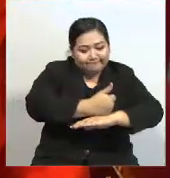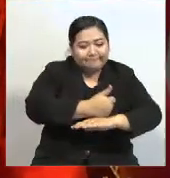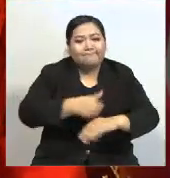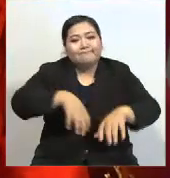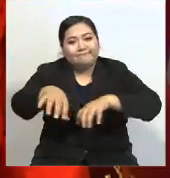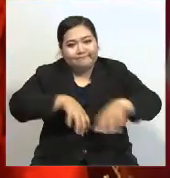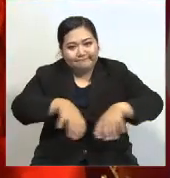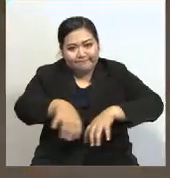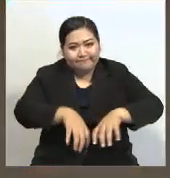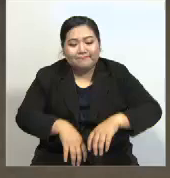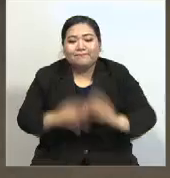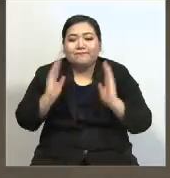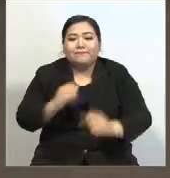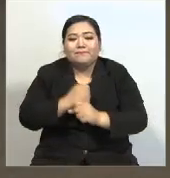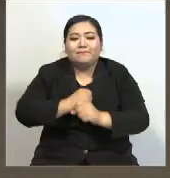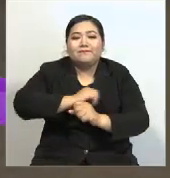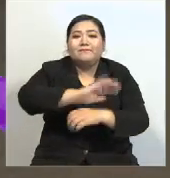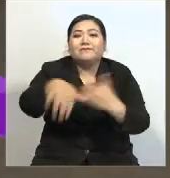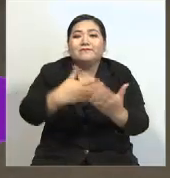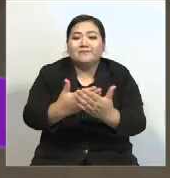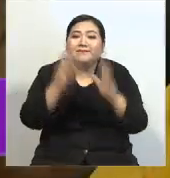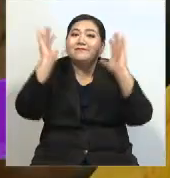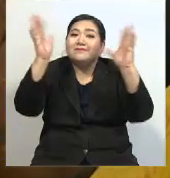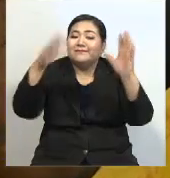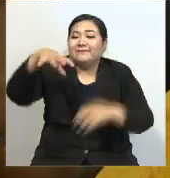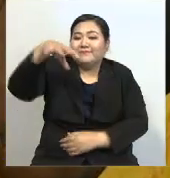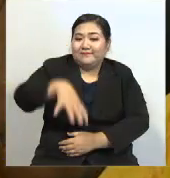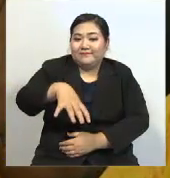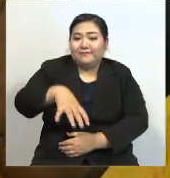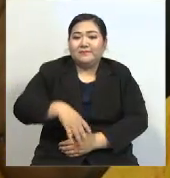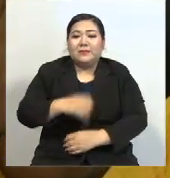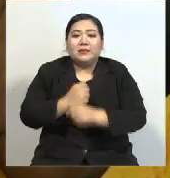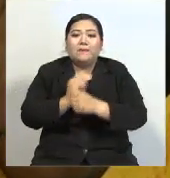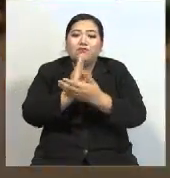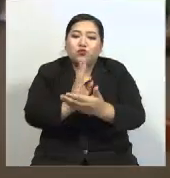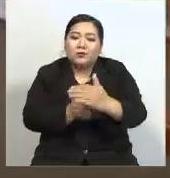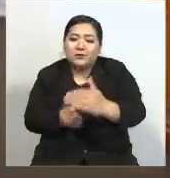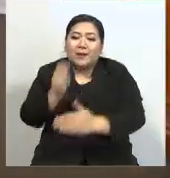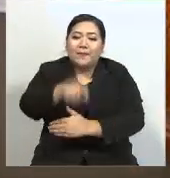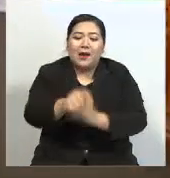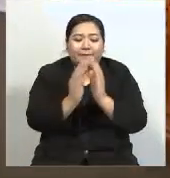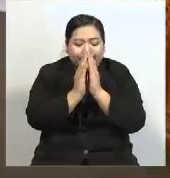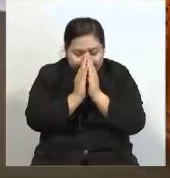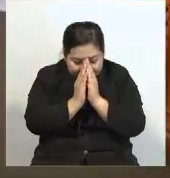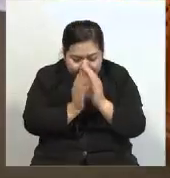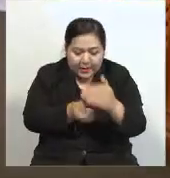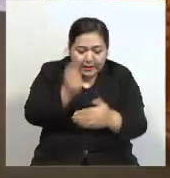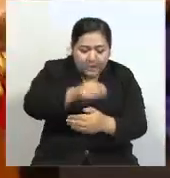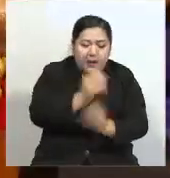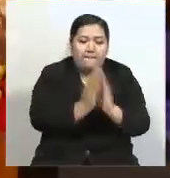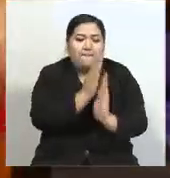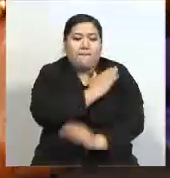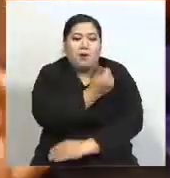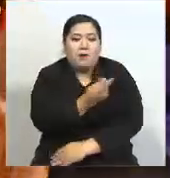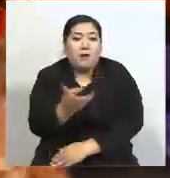พนักงานและลูกจ้างกรมประชาสัมพันธ์ร่วมประกอบพิธีทางศาสนาและทำบุญตักบาตรพระสงฆ์9รูปเพื่อความ